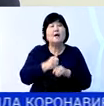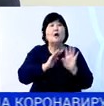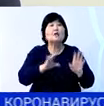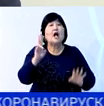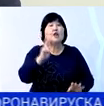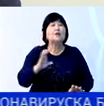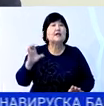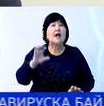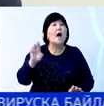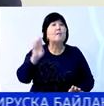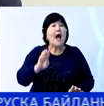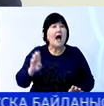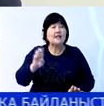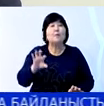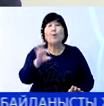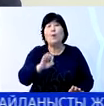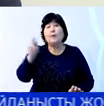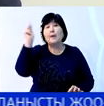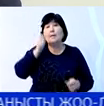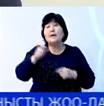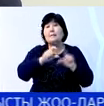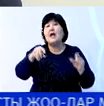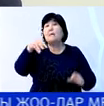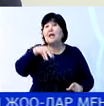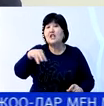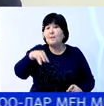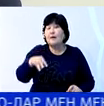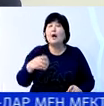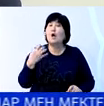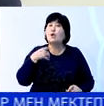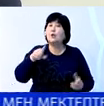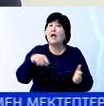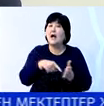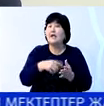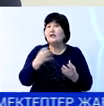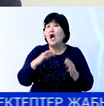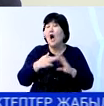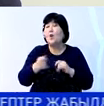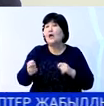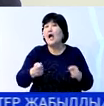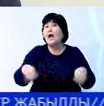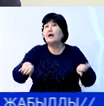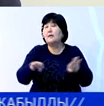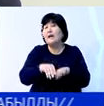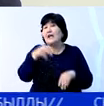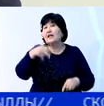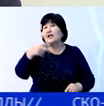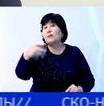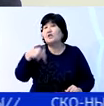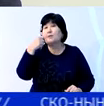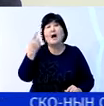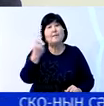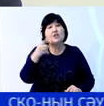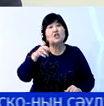Наурызбай Сейтқалиұлы Байқадамов, облыстық білім басқармасы Мелдебекова, Қызылорда қаласы және аудан әкімдерімен бірлесіп 2020 жылғы